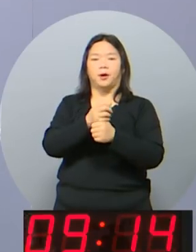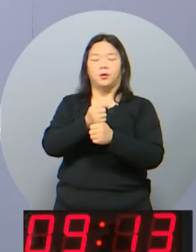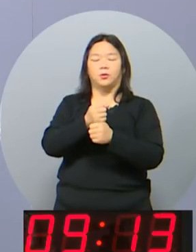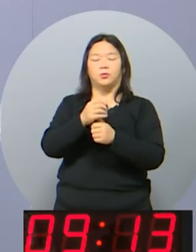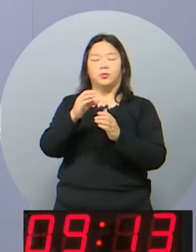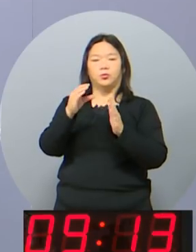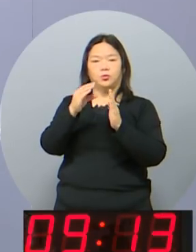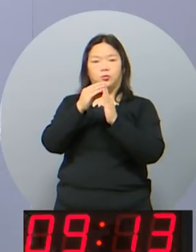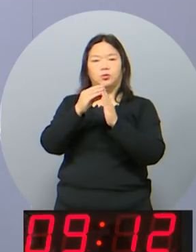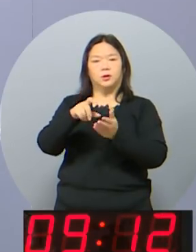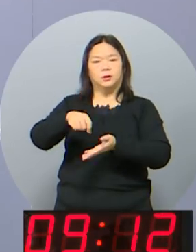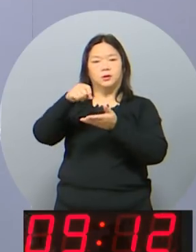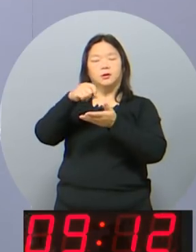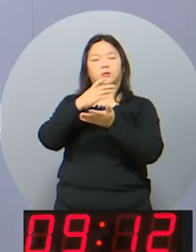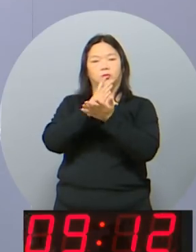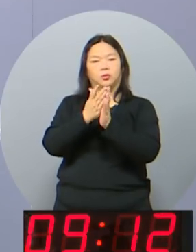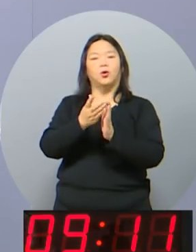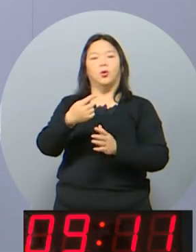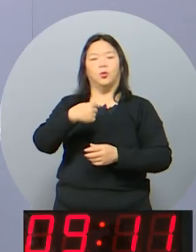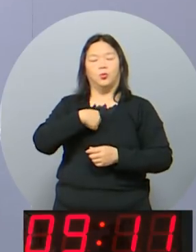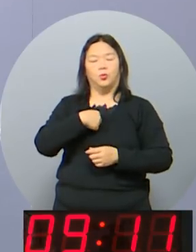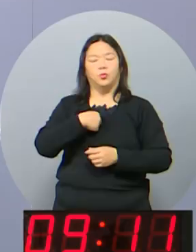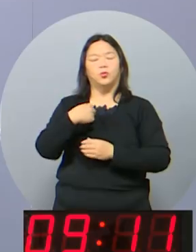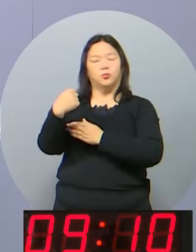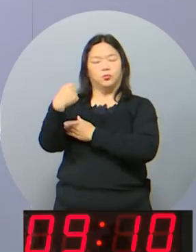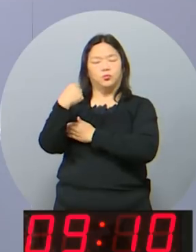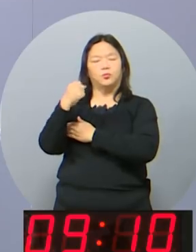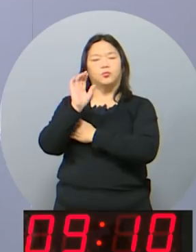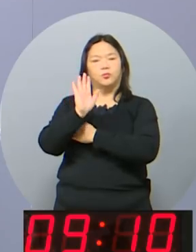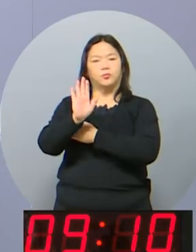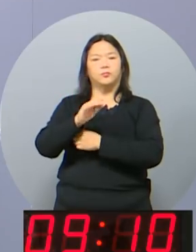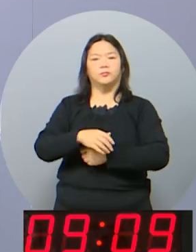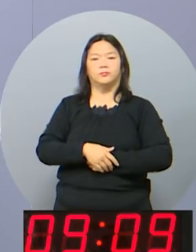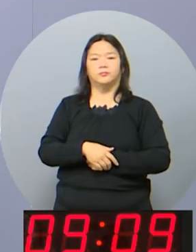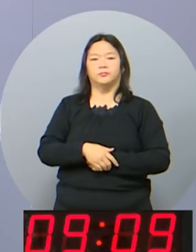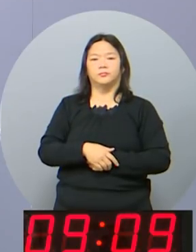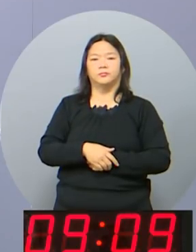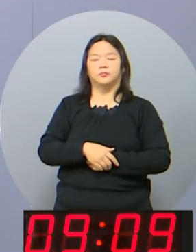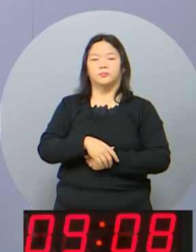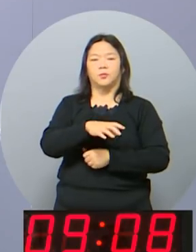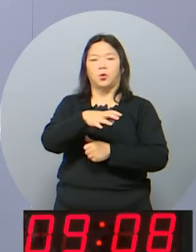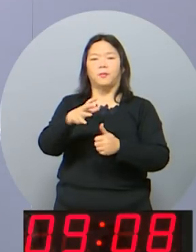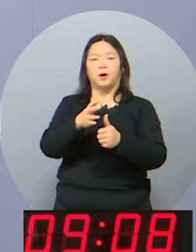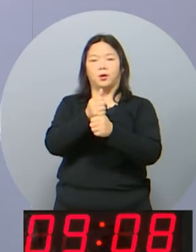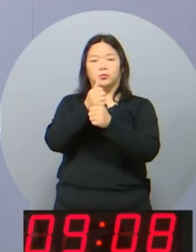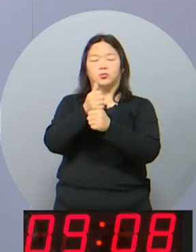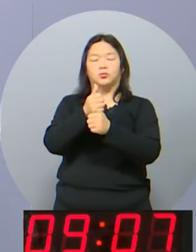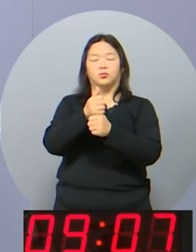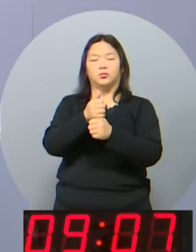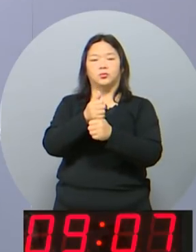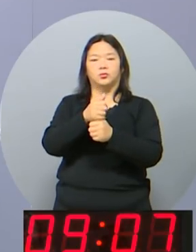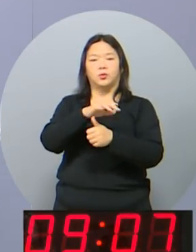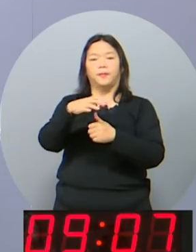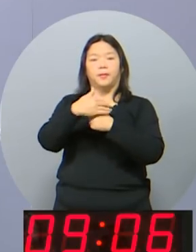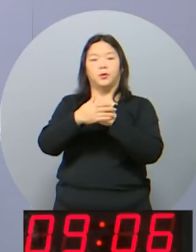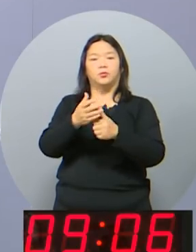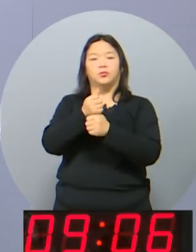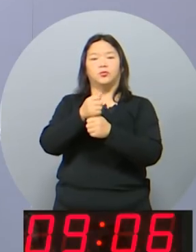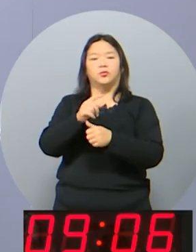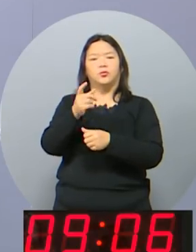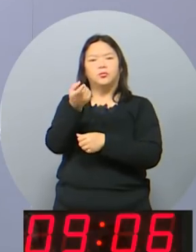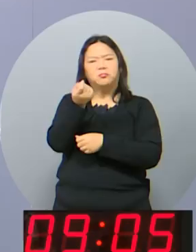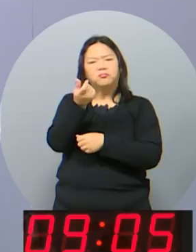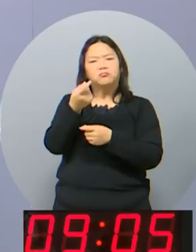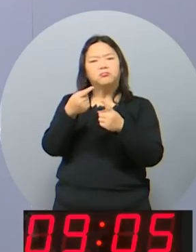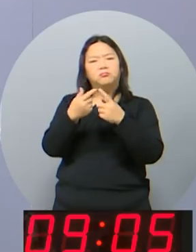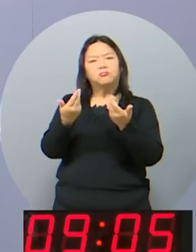提议等等，立香都有努力过。环保署少数的人他反对的理由，我